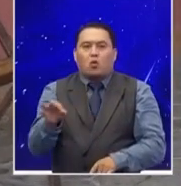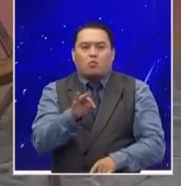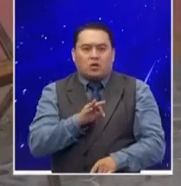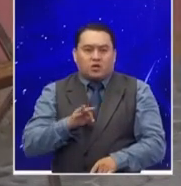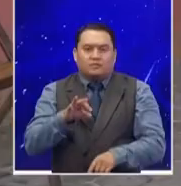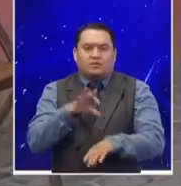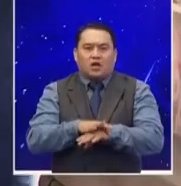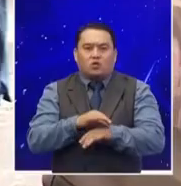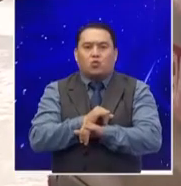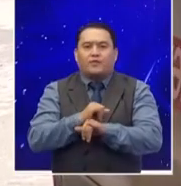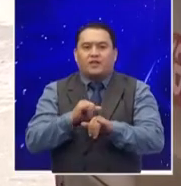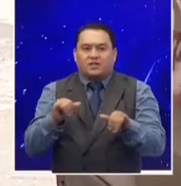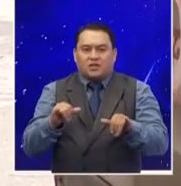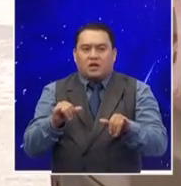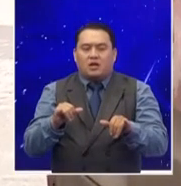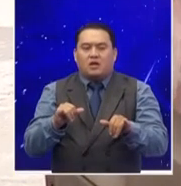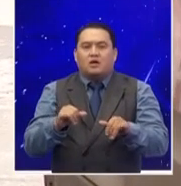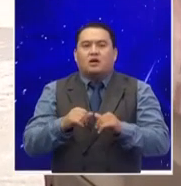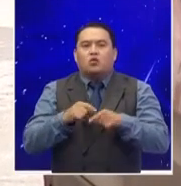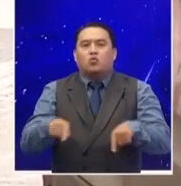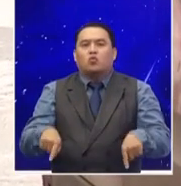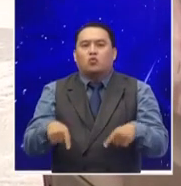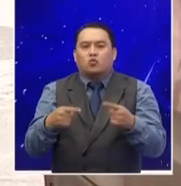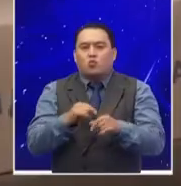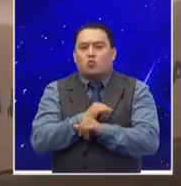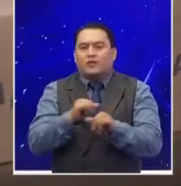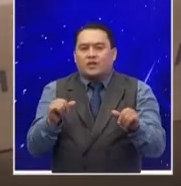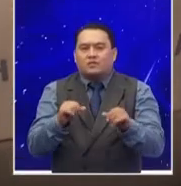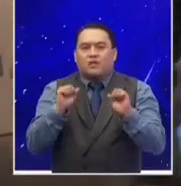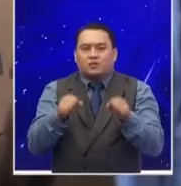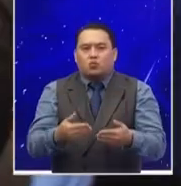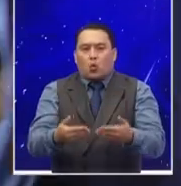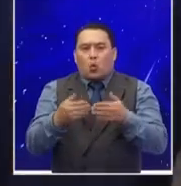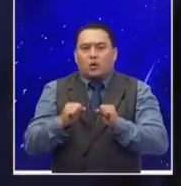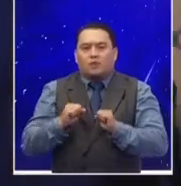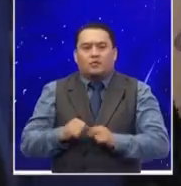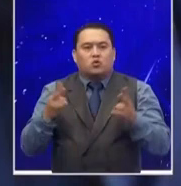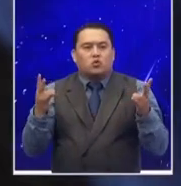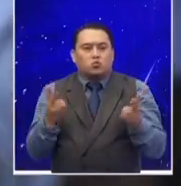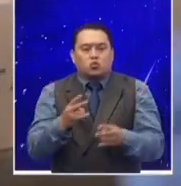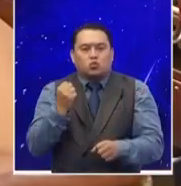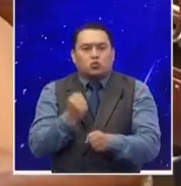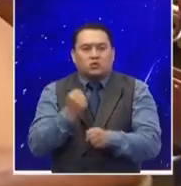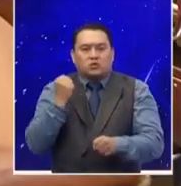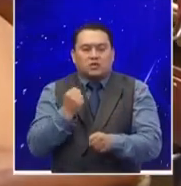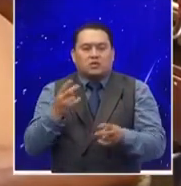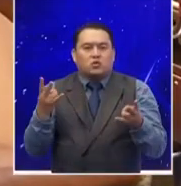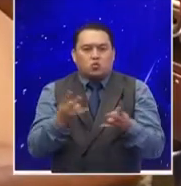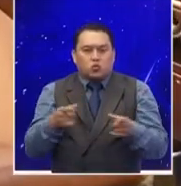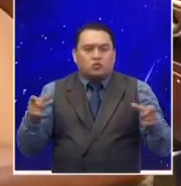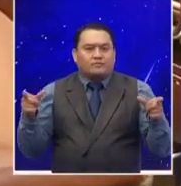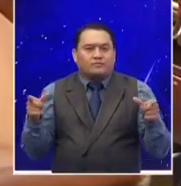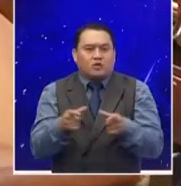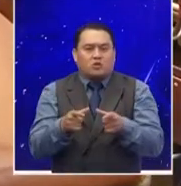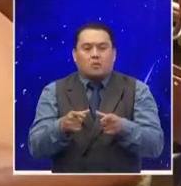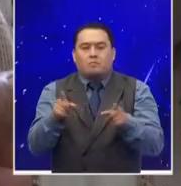и статистика только растет. Негативная динамика роста не оставляет другой альтернативы, подчеркнули на брифинге, как ужесточить карантинные меры, учитывая